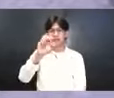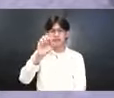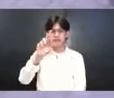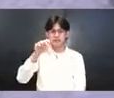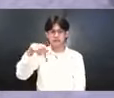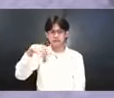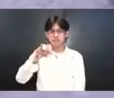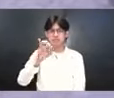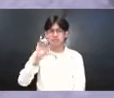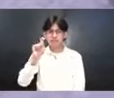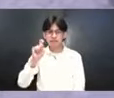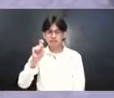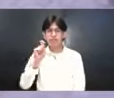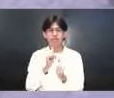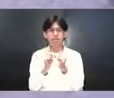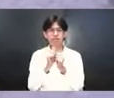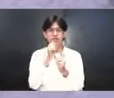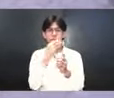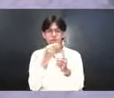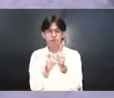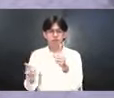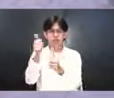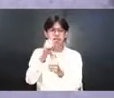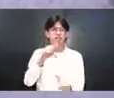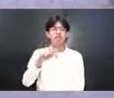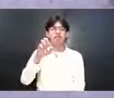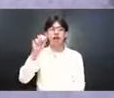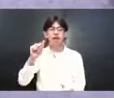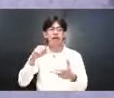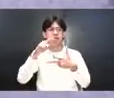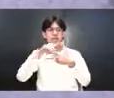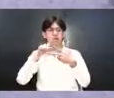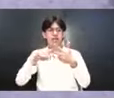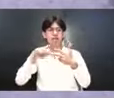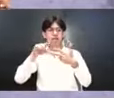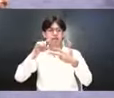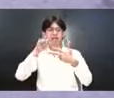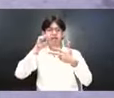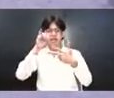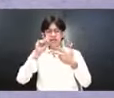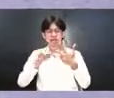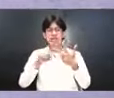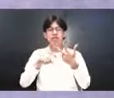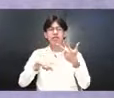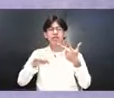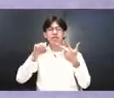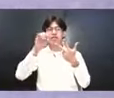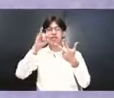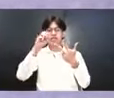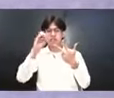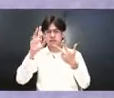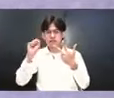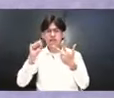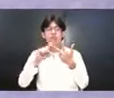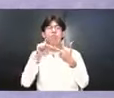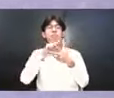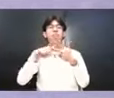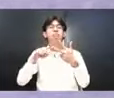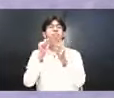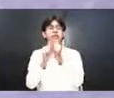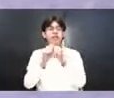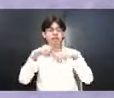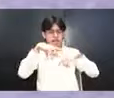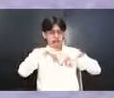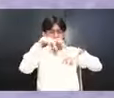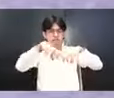Ra, si Isis, si Osiris. Pag pumunta ka naman dito sa kabila, yung Canaanites, sino ang